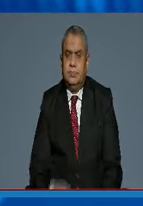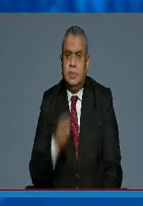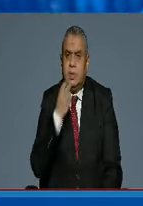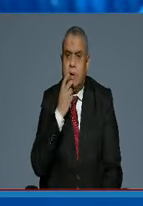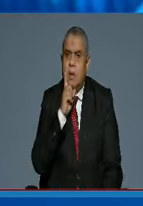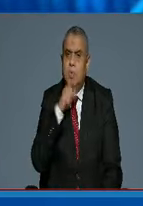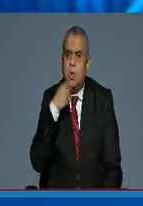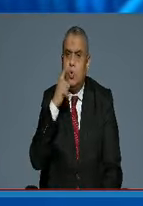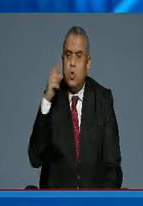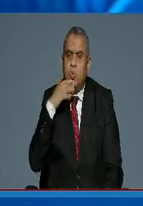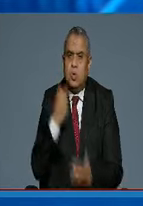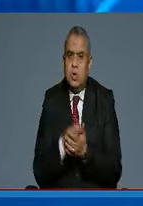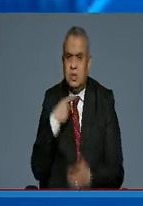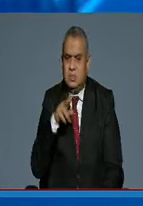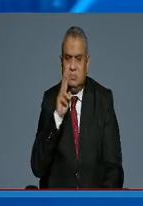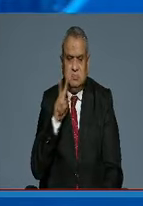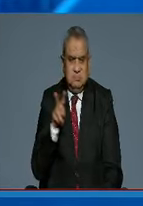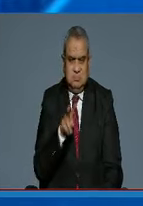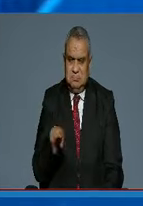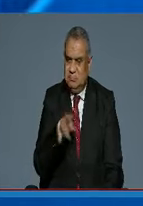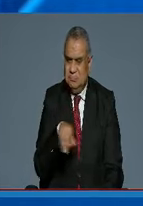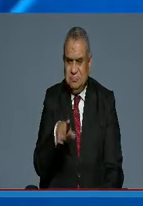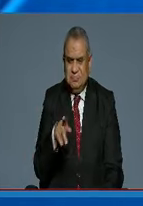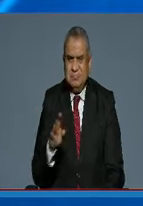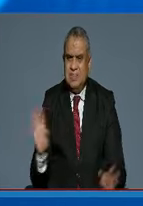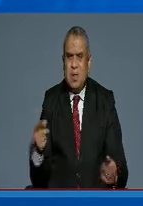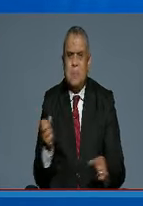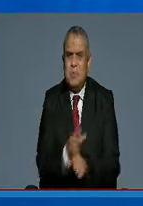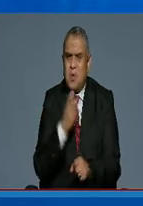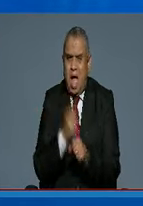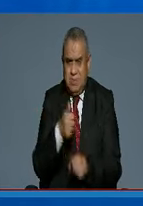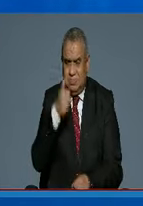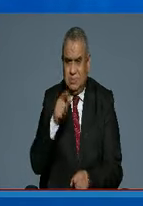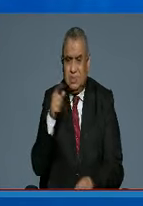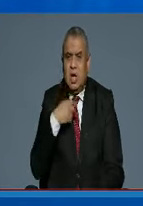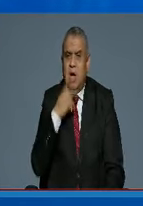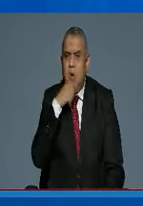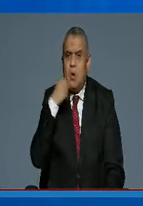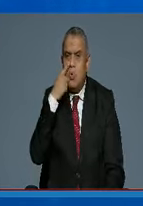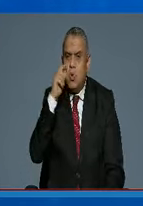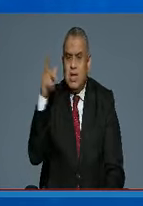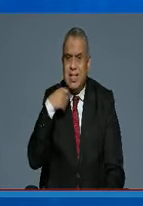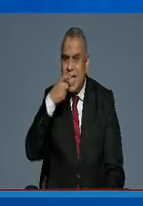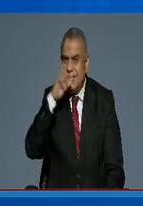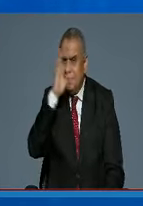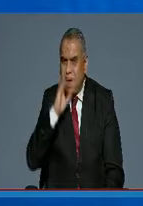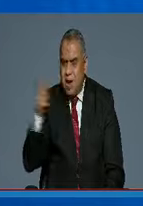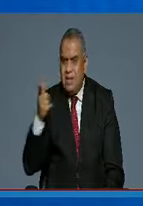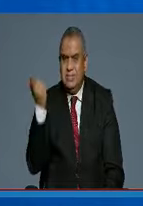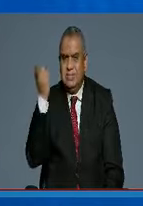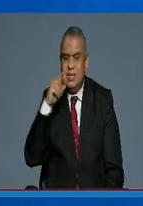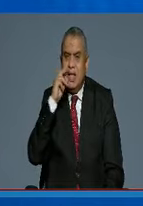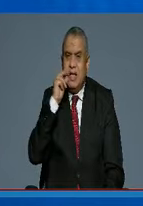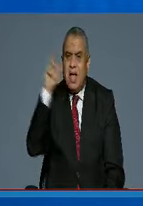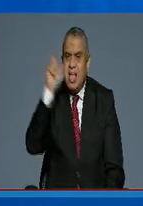دلوقتي قاعد في المدرجات بي تفرج علينا ازاي هو رونالدو بيقول ايه يا ترى توتي بيلعب في الموبايل ولا بيتفرج